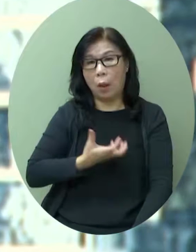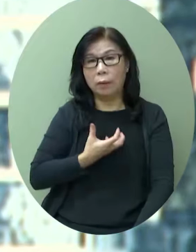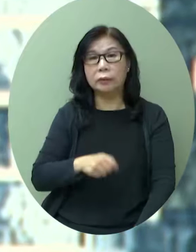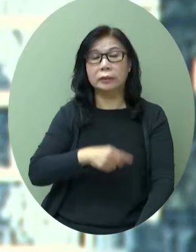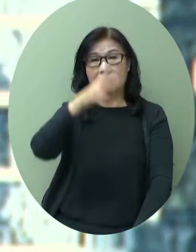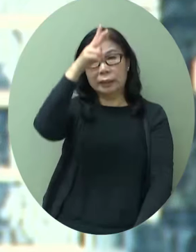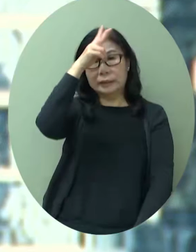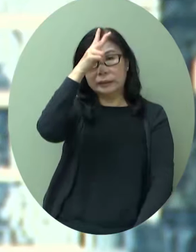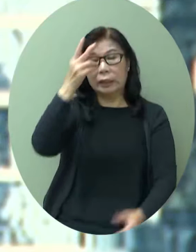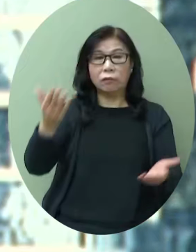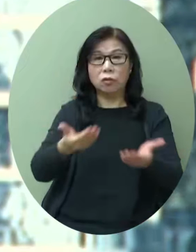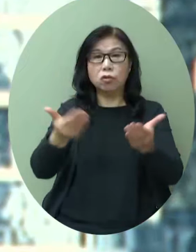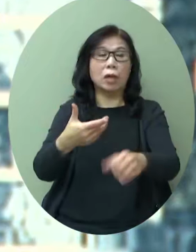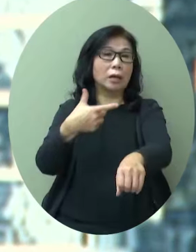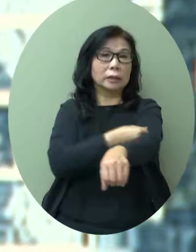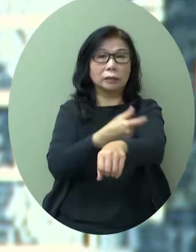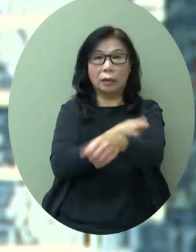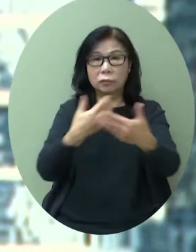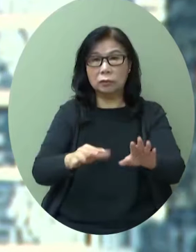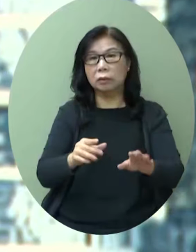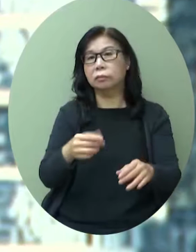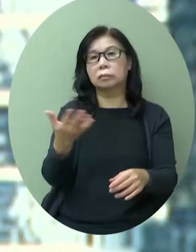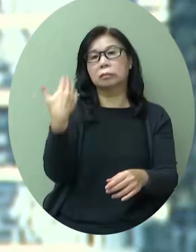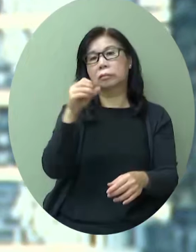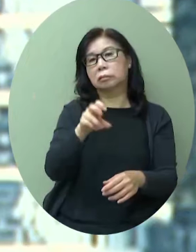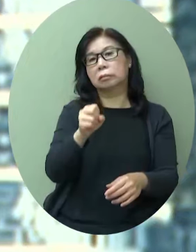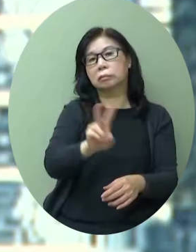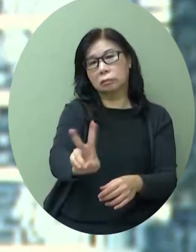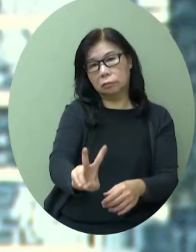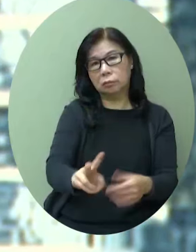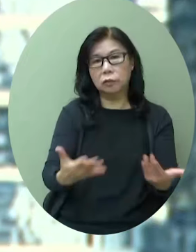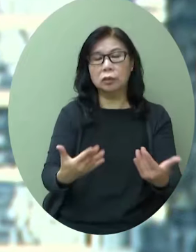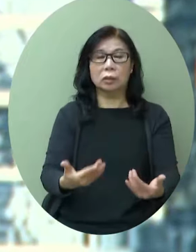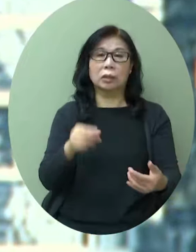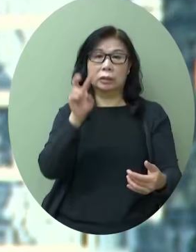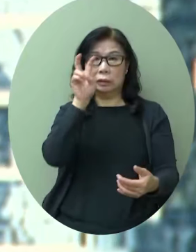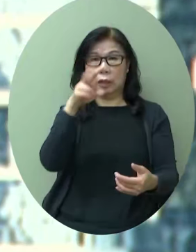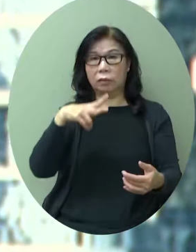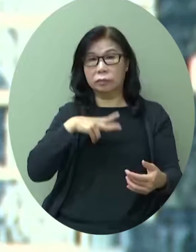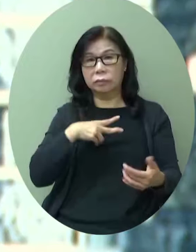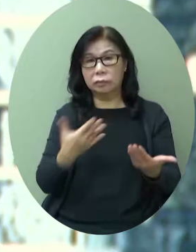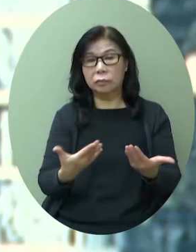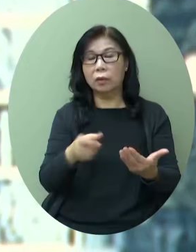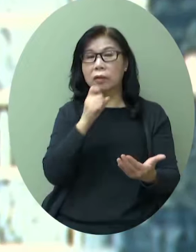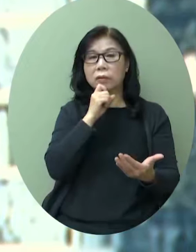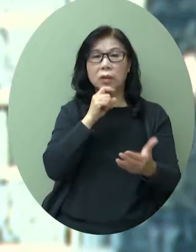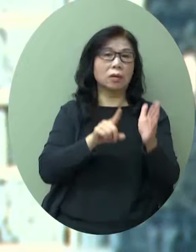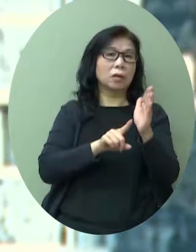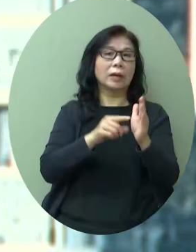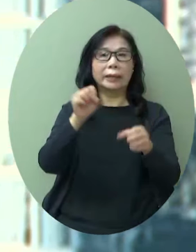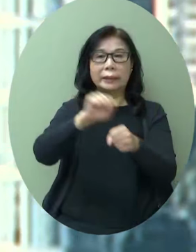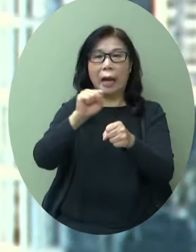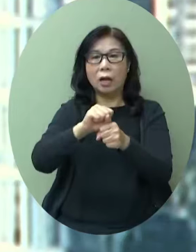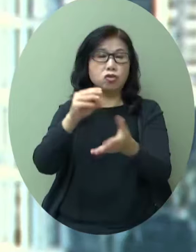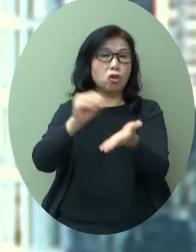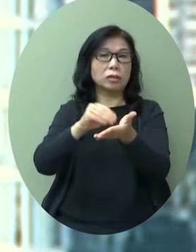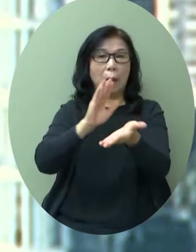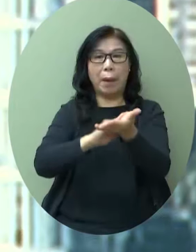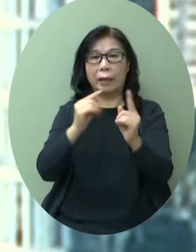鼓勵佢打針，佢又打晒針，原來都冇分別。咁但係而家又見到個情況係可能會惡化咧，所以又採取咗呢個行